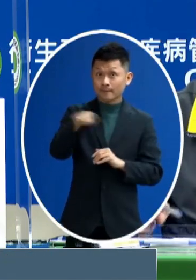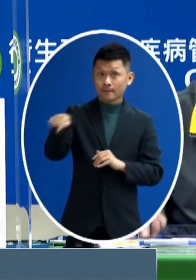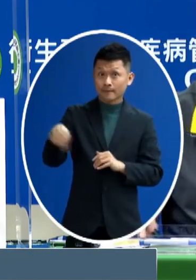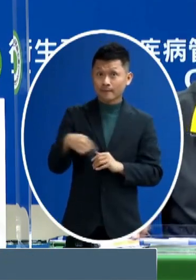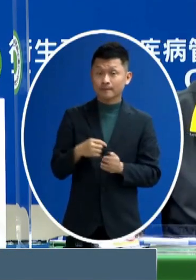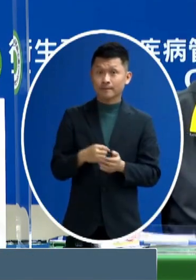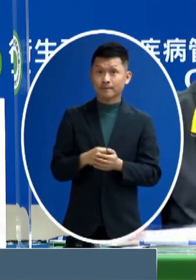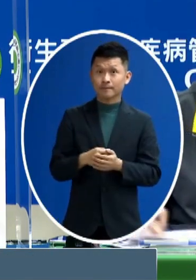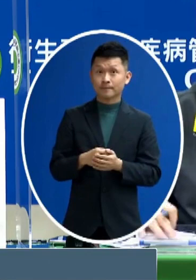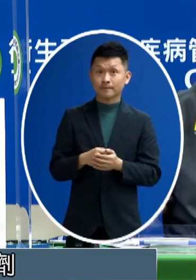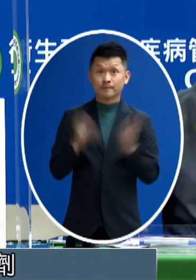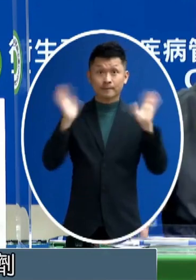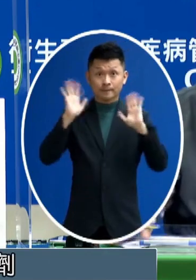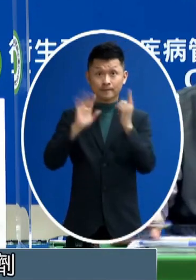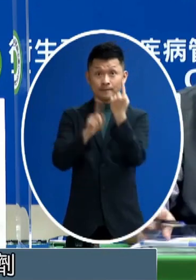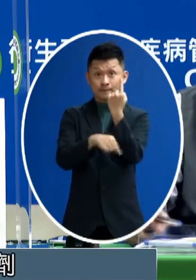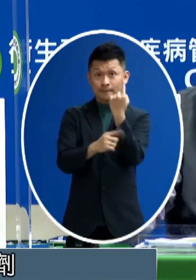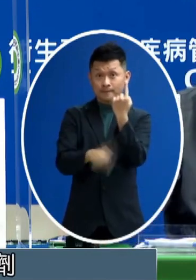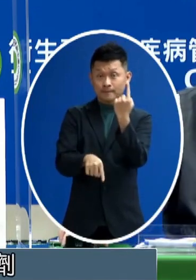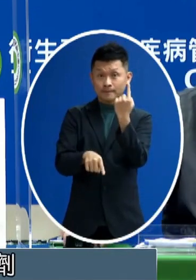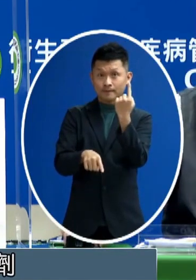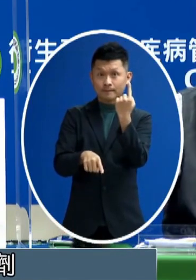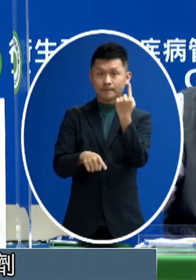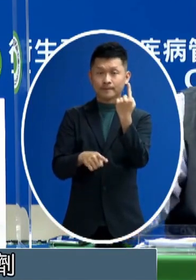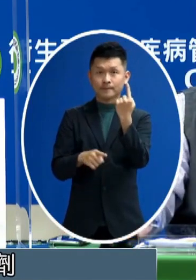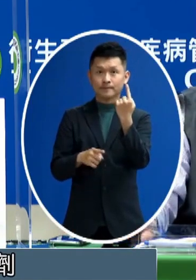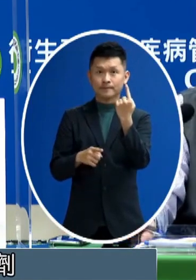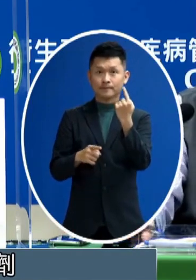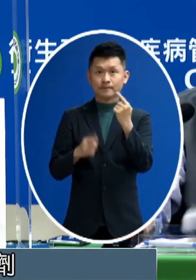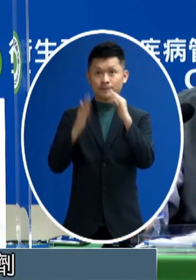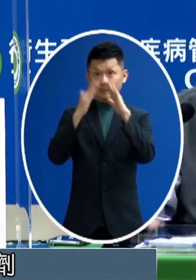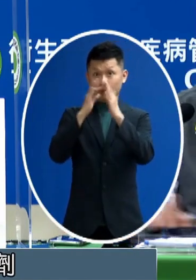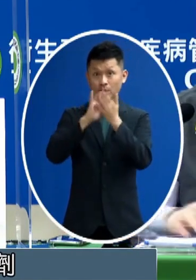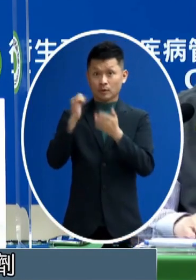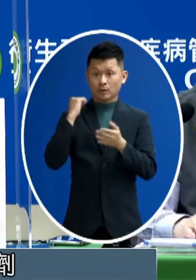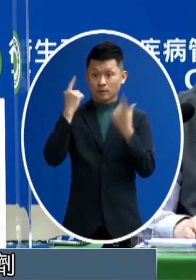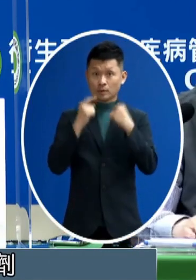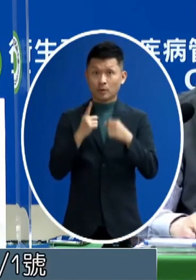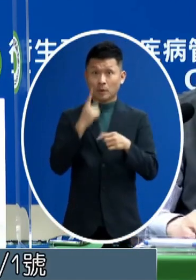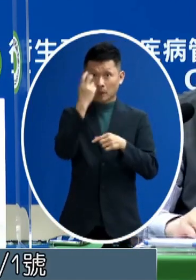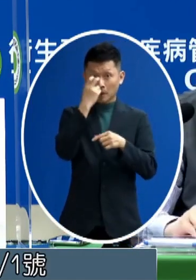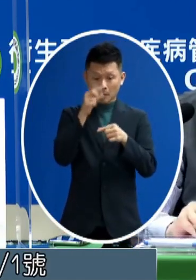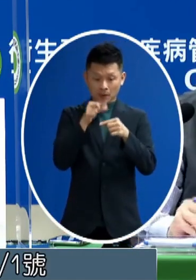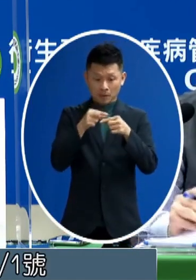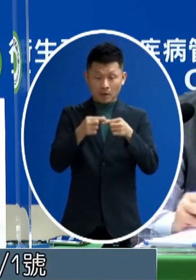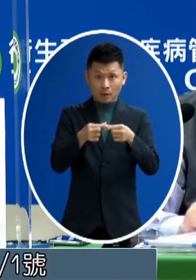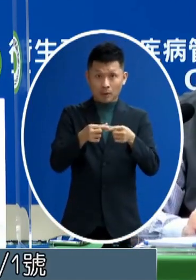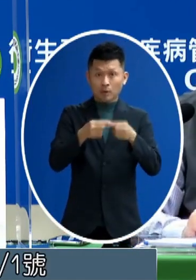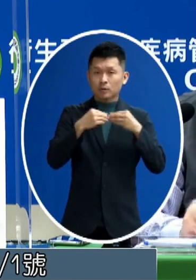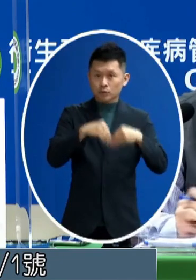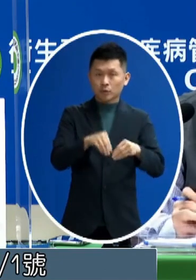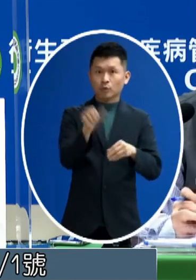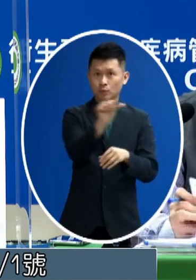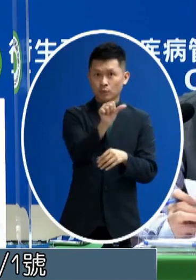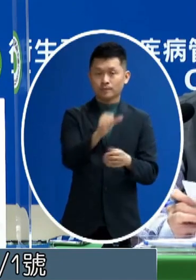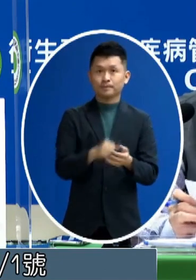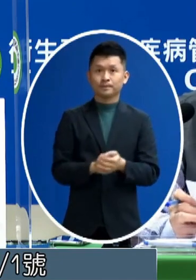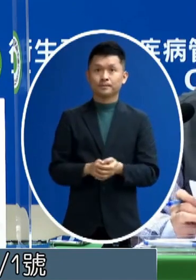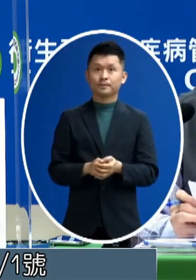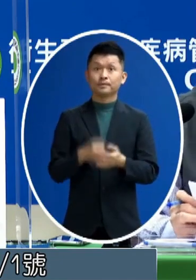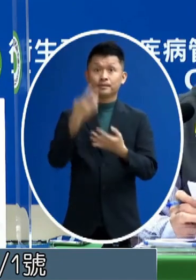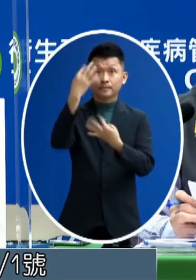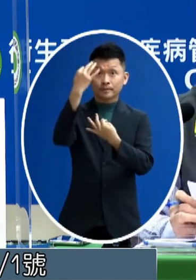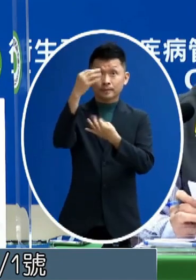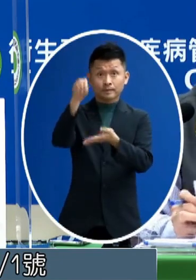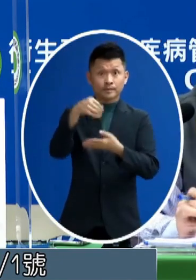一个幼儿为单位，它有5剂的家用抗原快筛4剂。那开始的可以领取的时